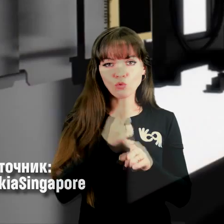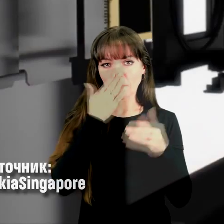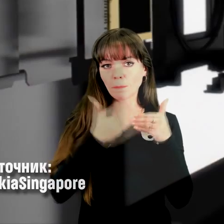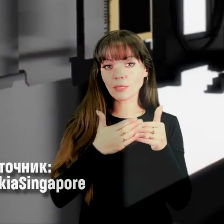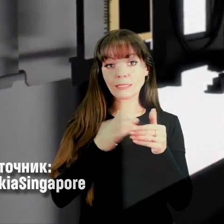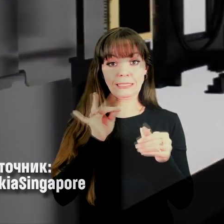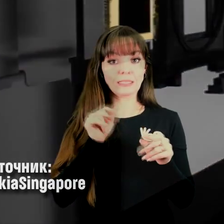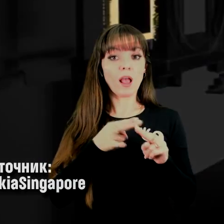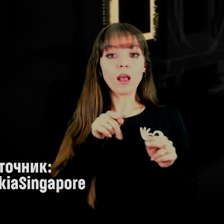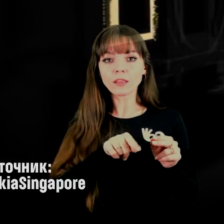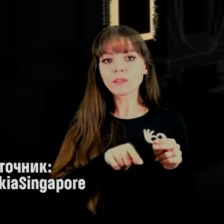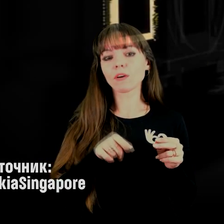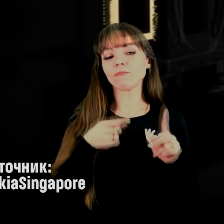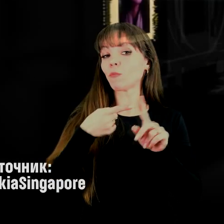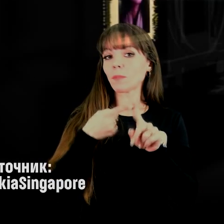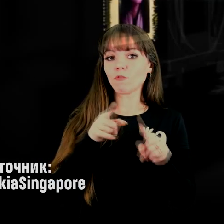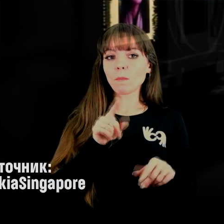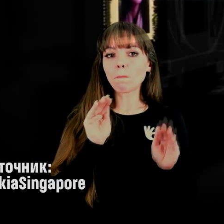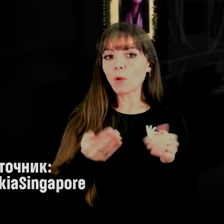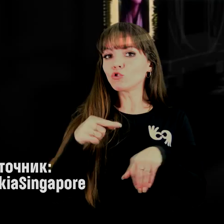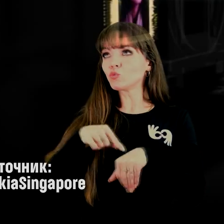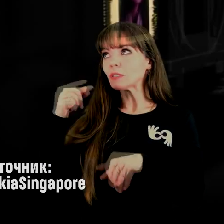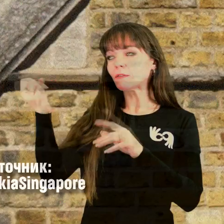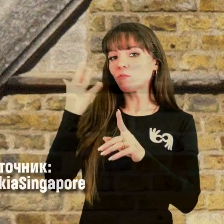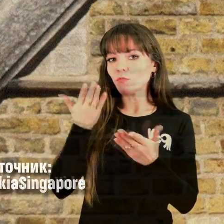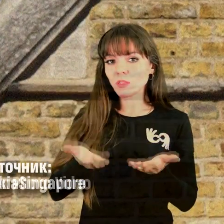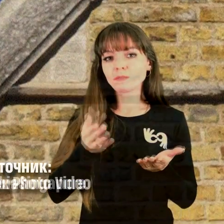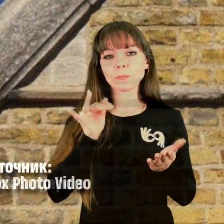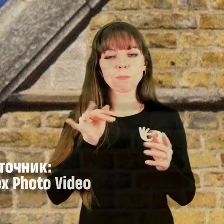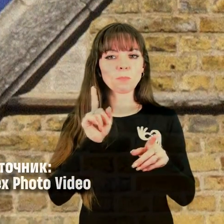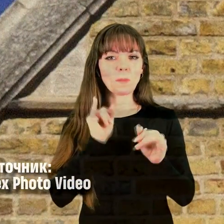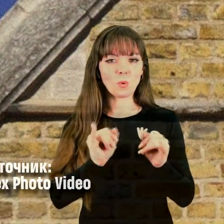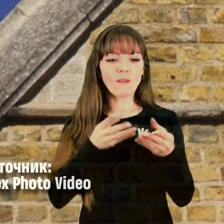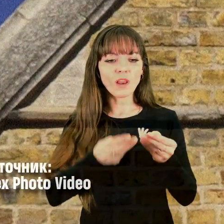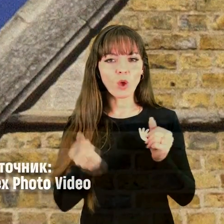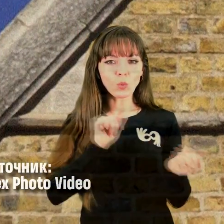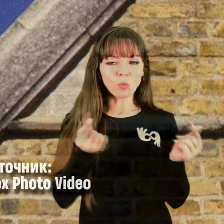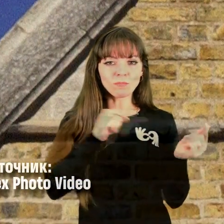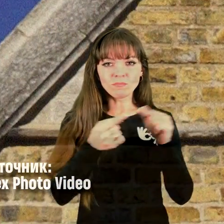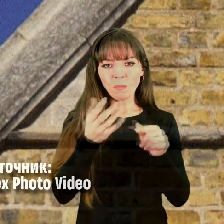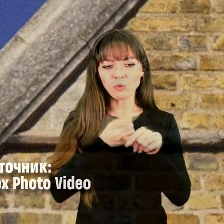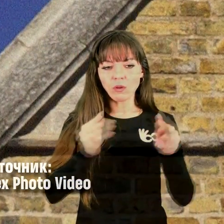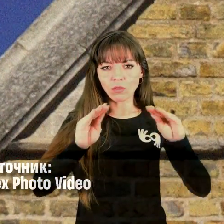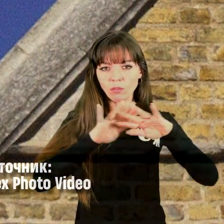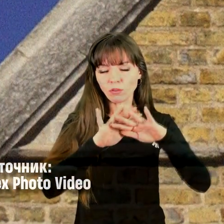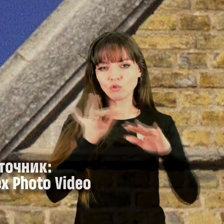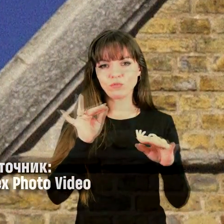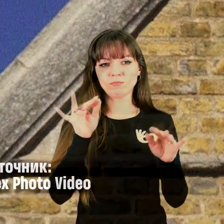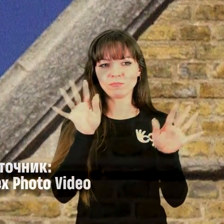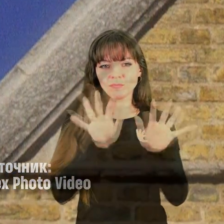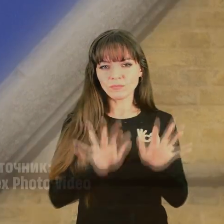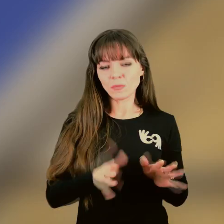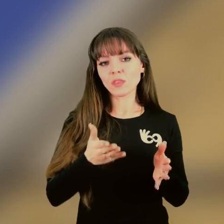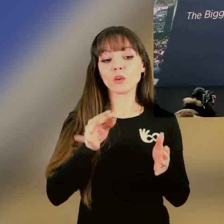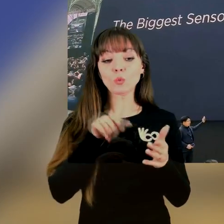другу. Из-за этого они, во-первых, становятся менее чувствительны к свету, а во-вторых, плохо влияют друг на друга, создают наводки и цифровой